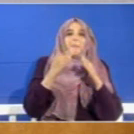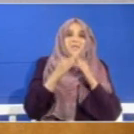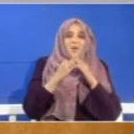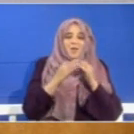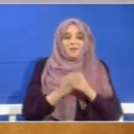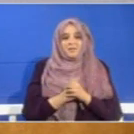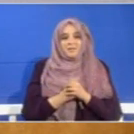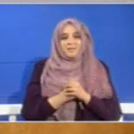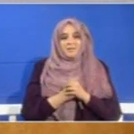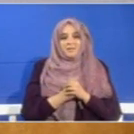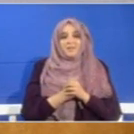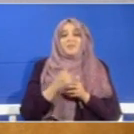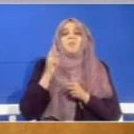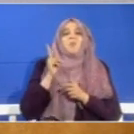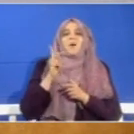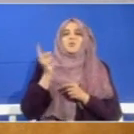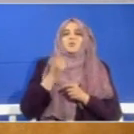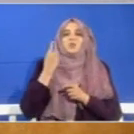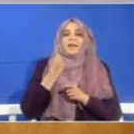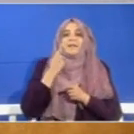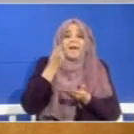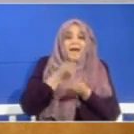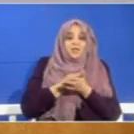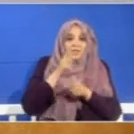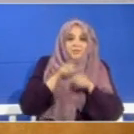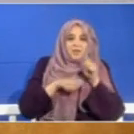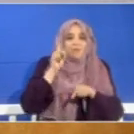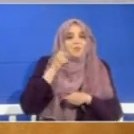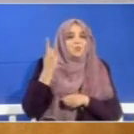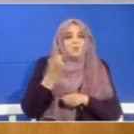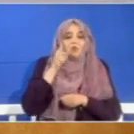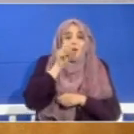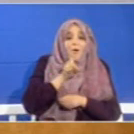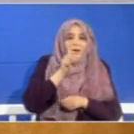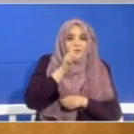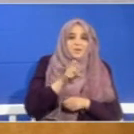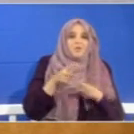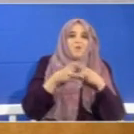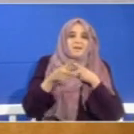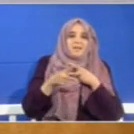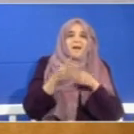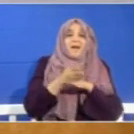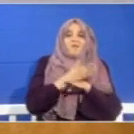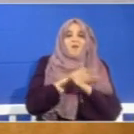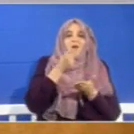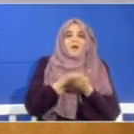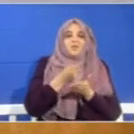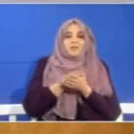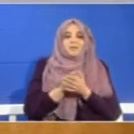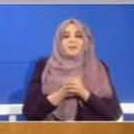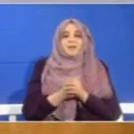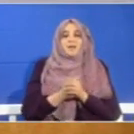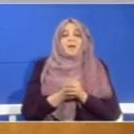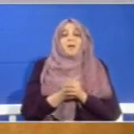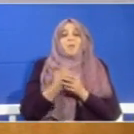معناها الانسان ينبغي ان يتحرى على من يكون جارا له قبل شراء السكن، حتى اذا ما